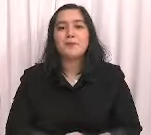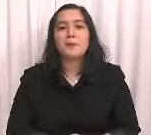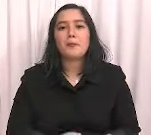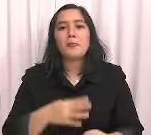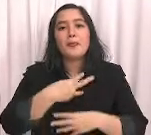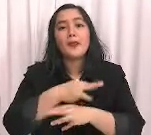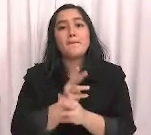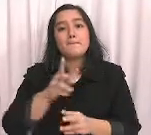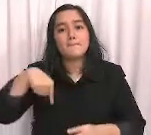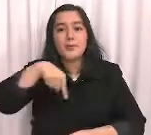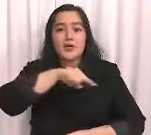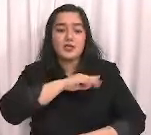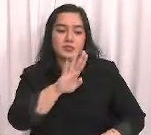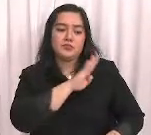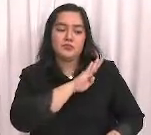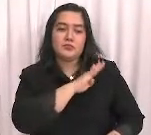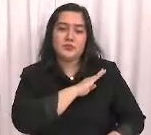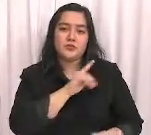ginagawa